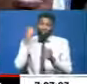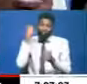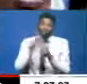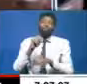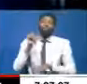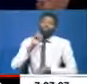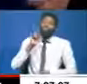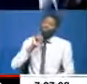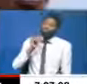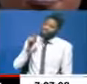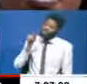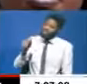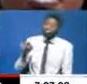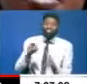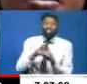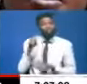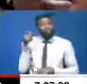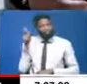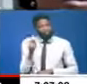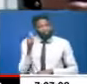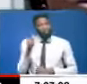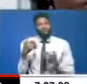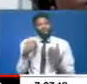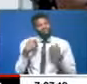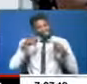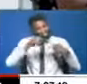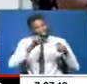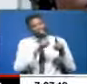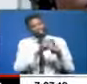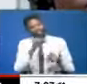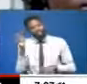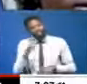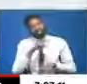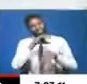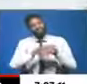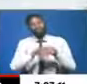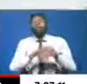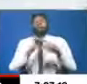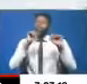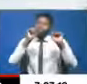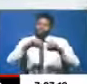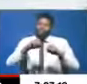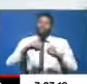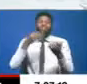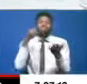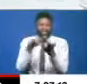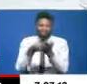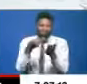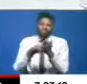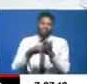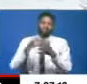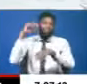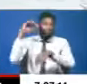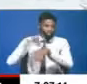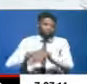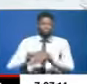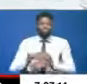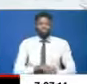mpate pension yao na hao pia wapate, inawezekana they can make that money. Edwin Austin, Darubini.